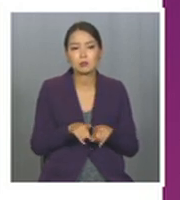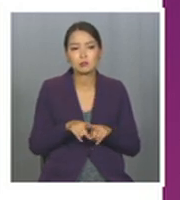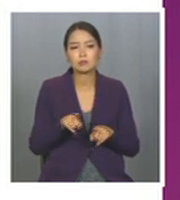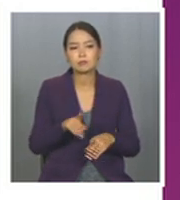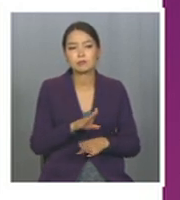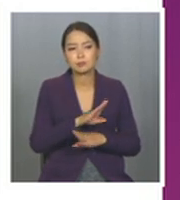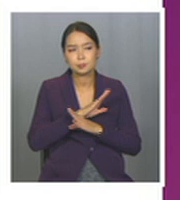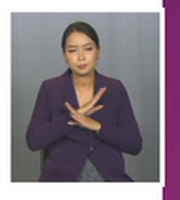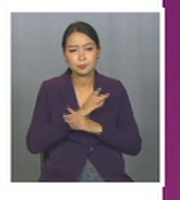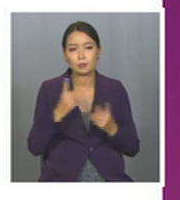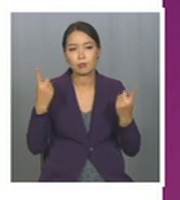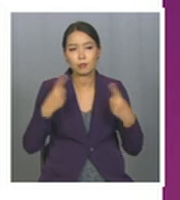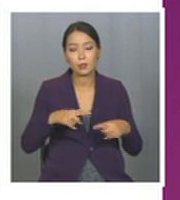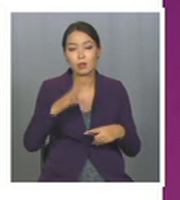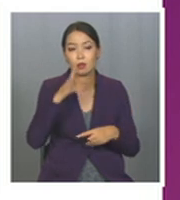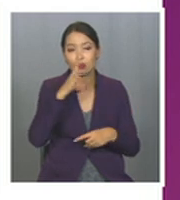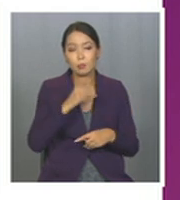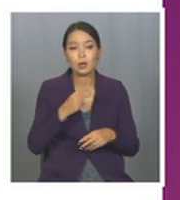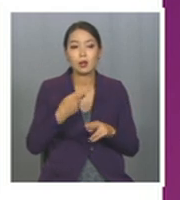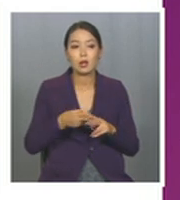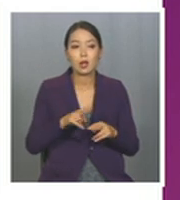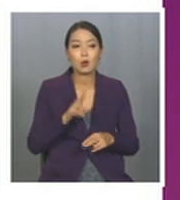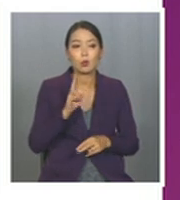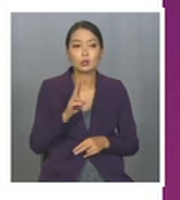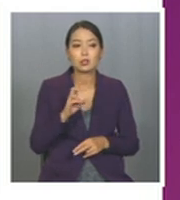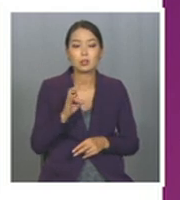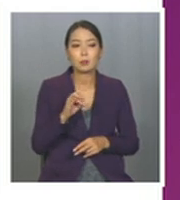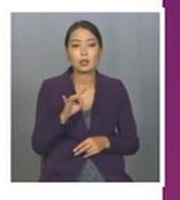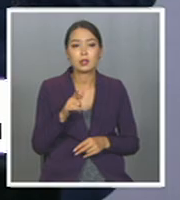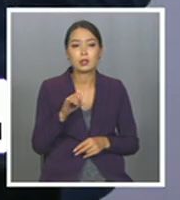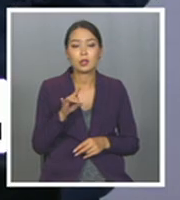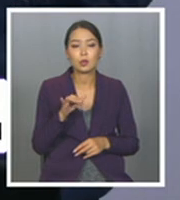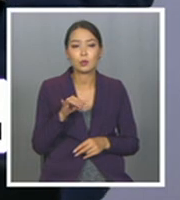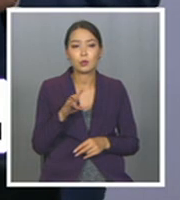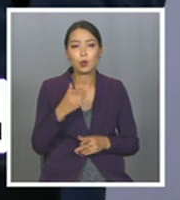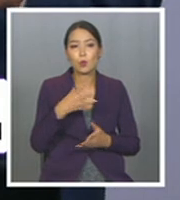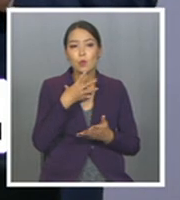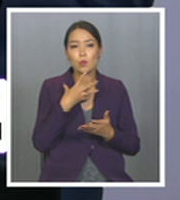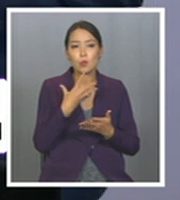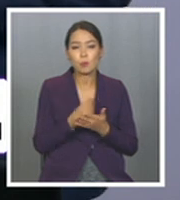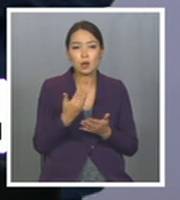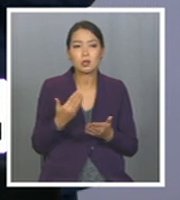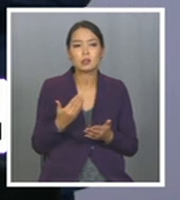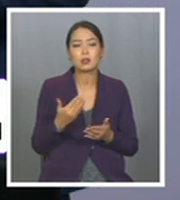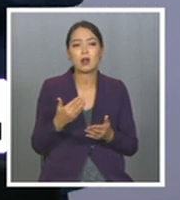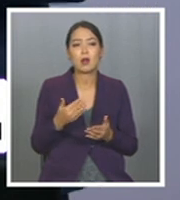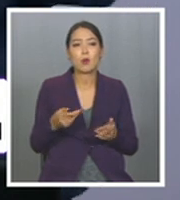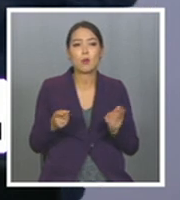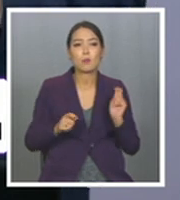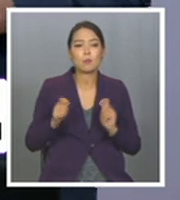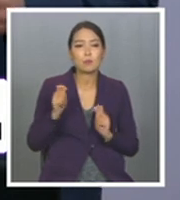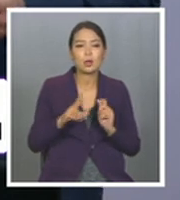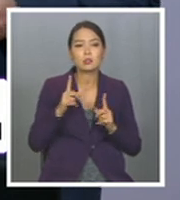бірдей. Қошмұхаммед Кемеңгерұлының бұл ойына үнілетін болсақ, көшпелі мал шаруашылығымен